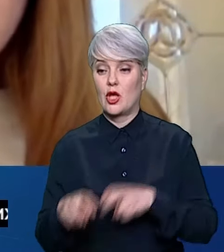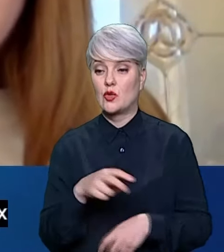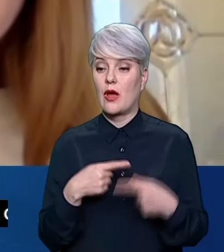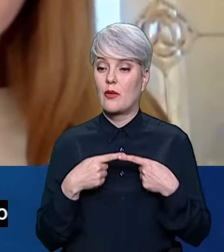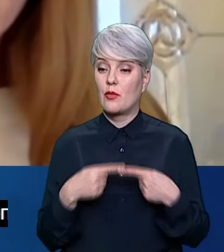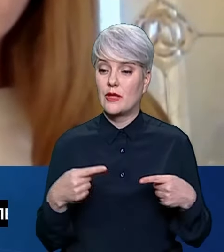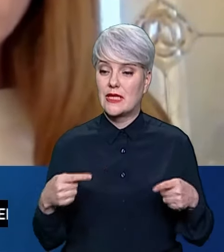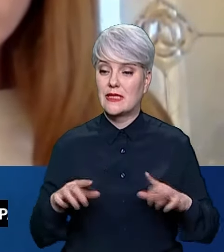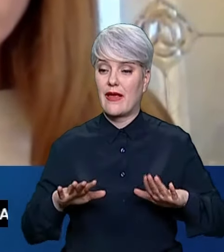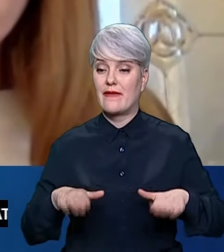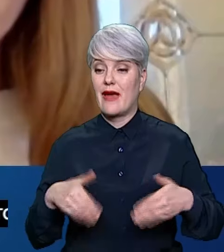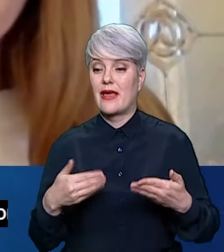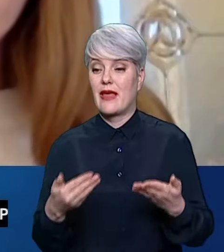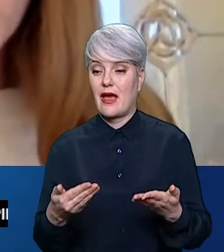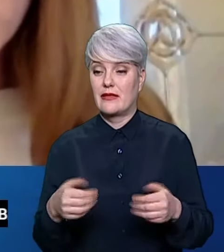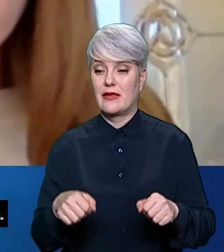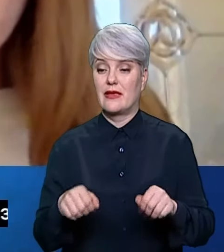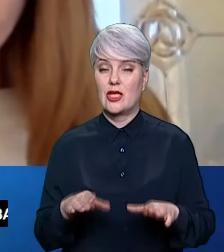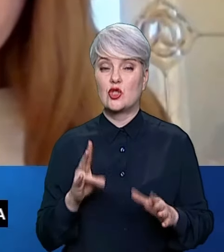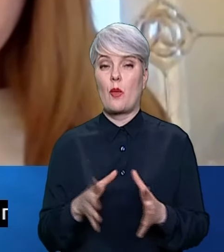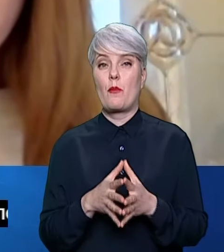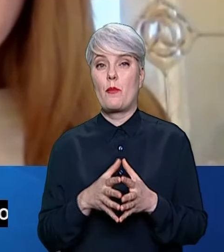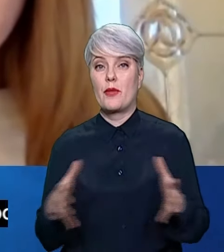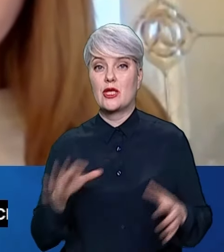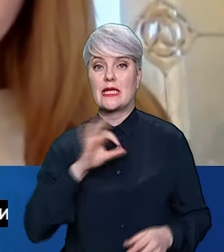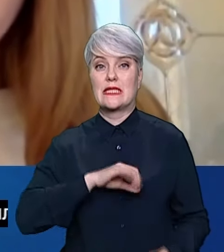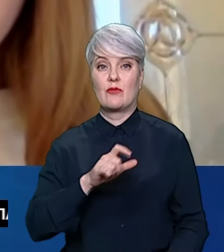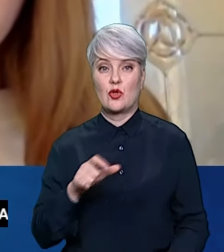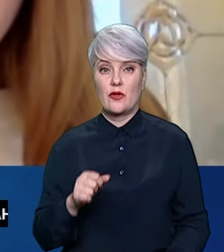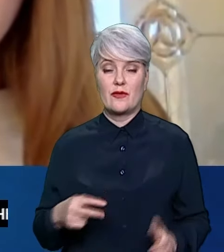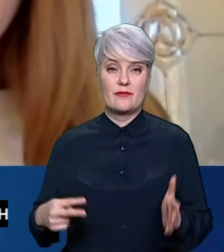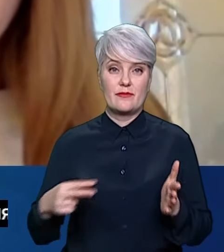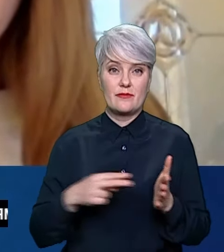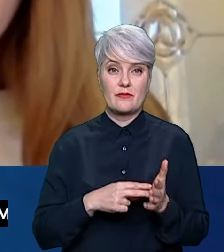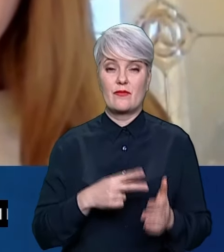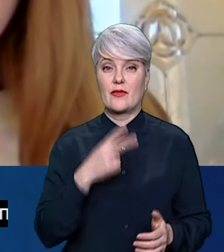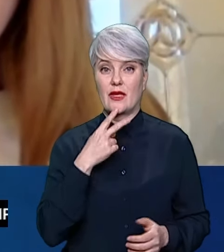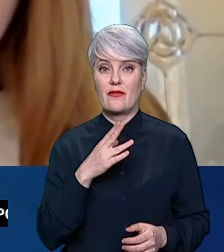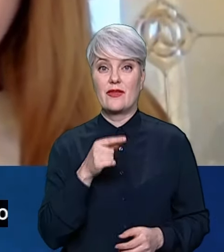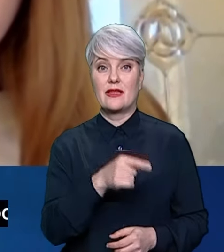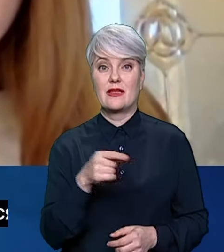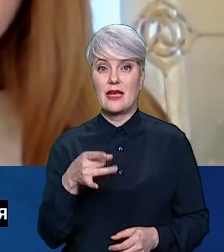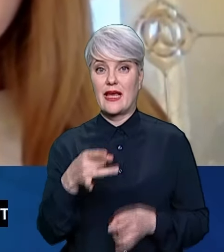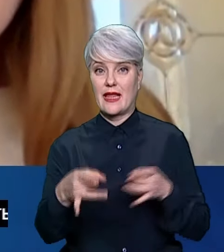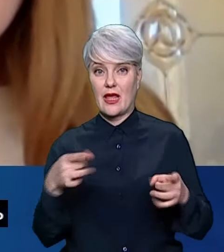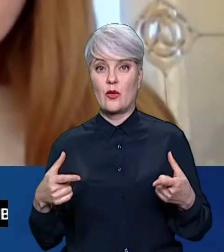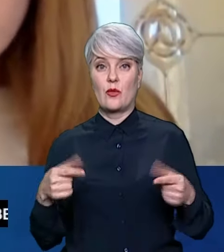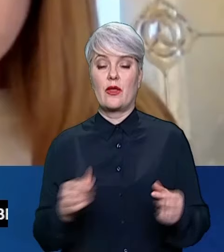варіанти рішень для того, щоб якомога більше споживачів заживлювати в тих регіонах, де є проблема